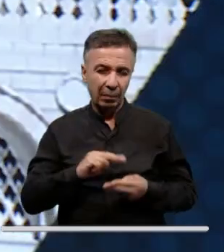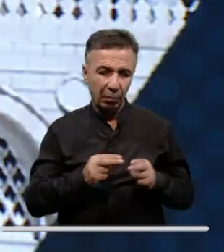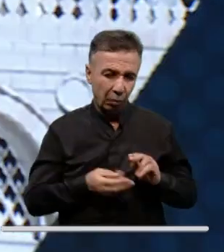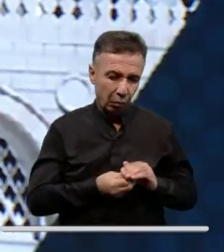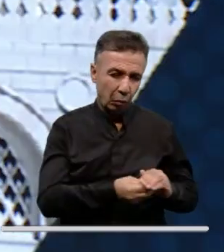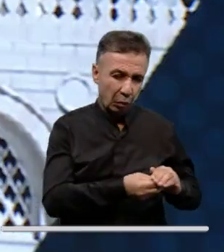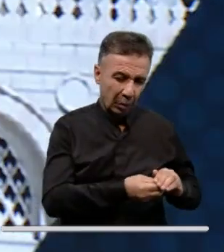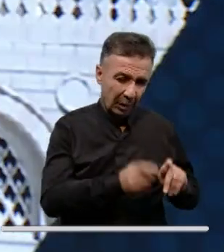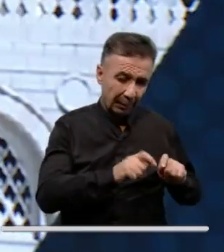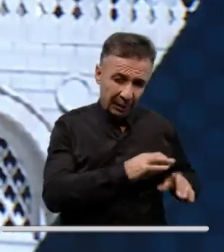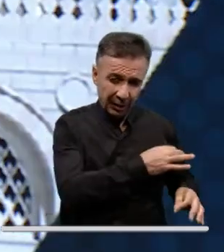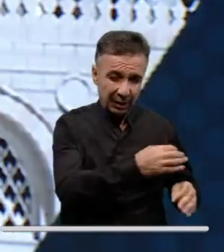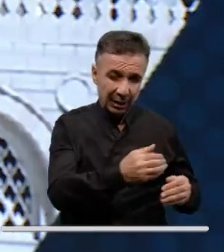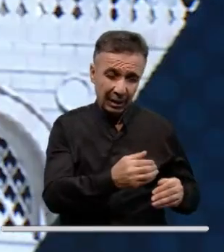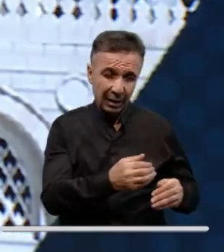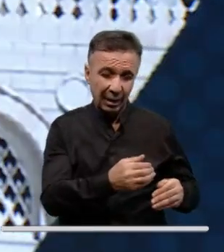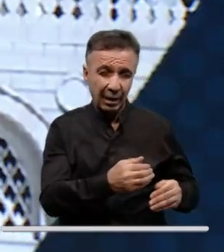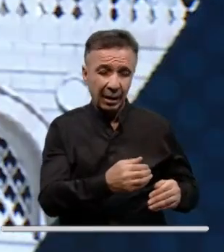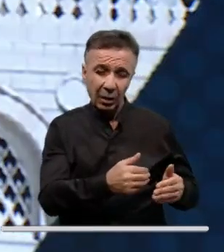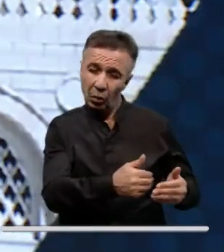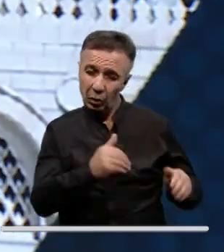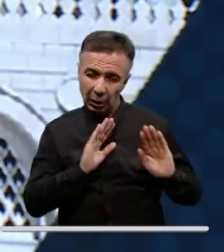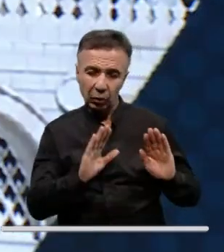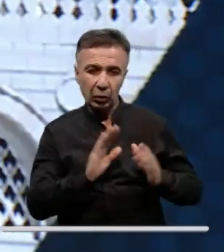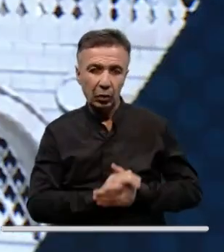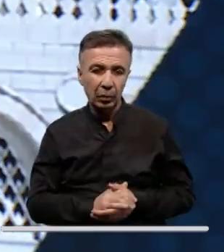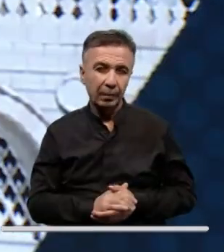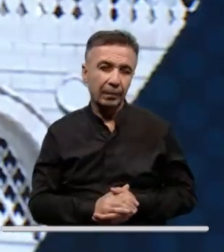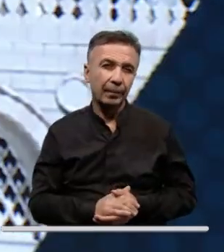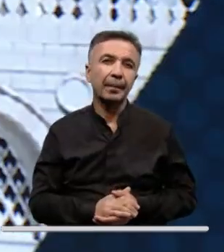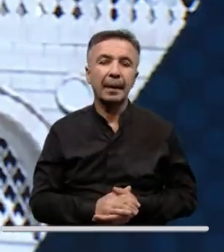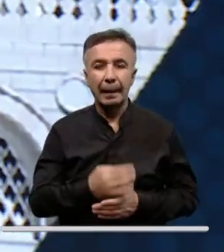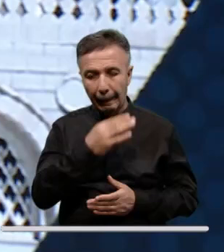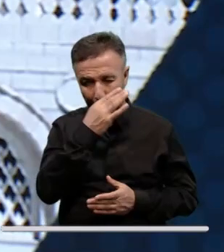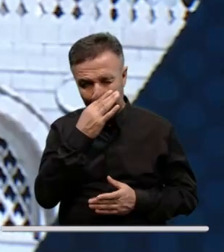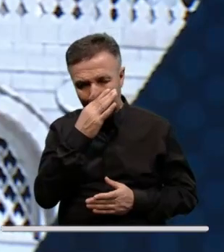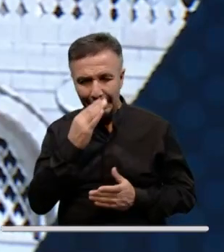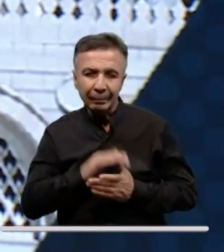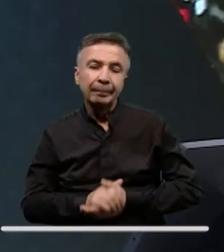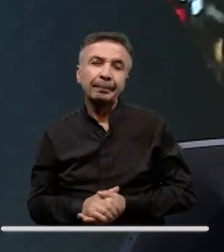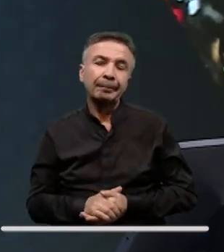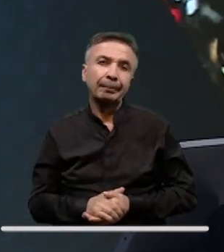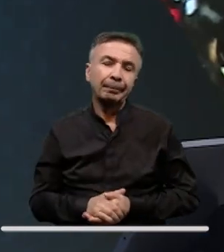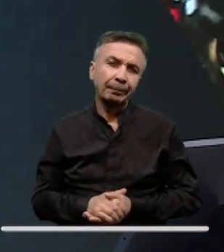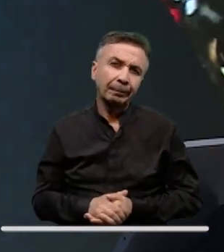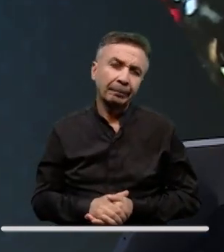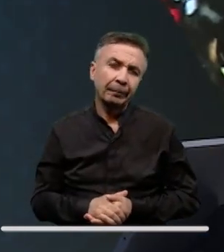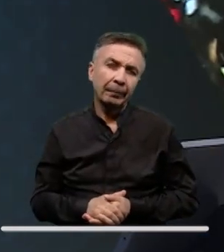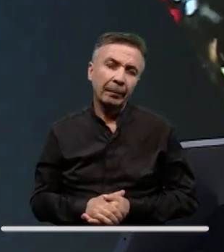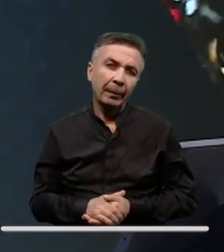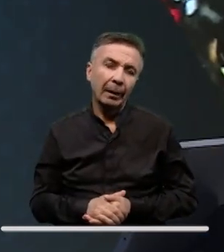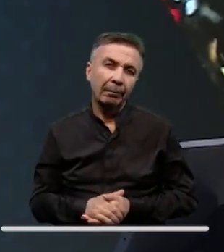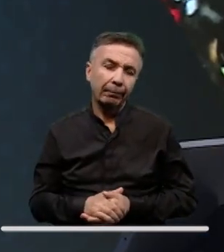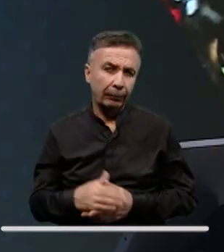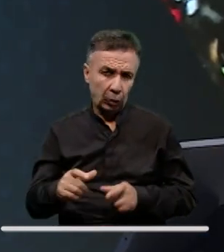bize zarar veremezler uzak duralım zarardan Emin olalım Eyvallah Peki hocam Hani izleyicimiz Zeynep Hanım şunu da sordu